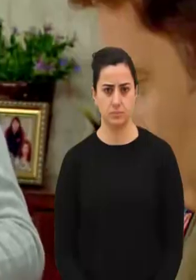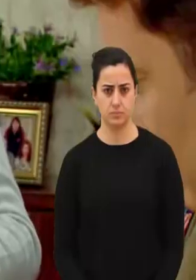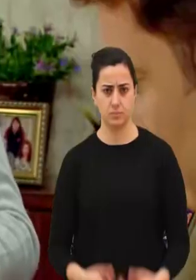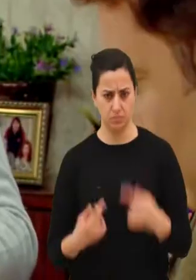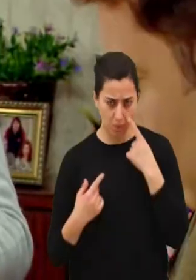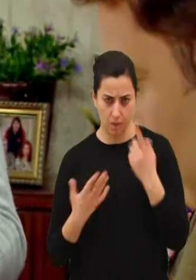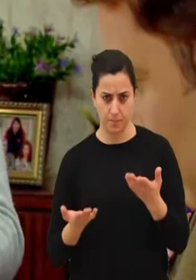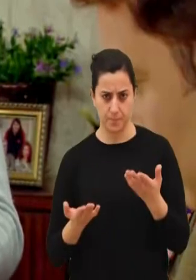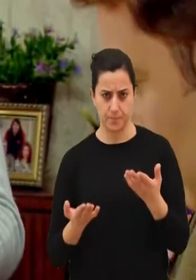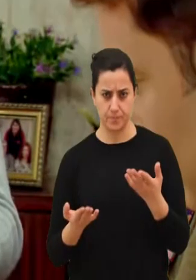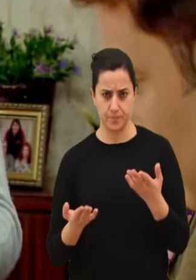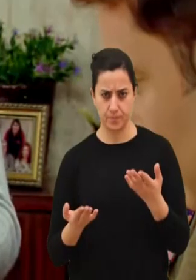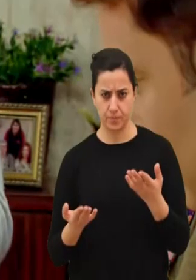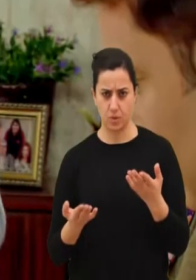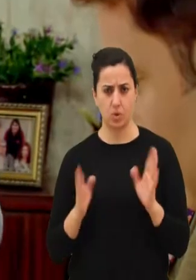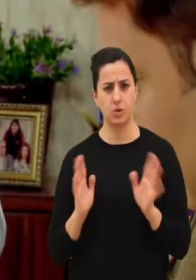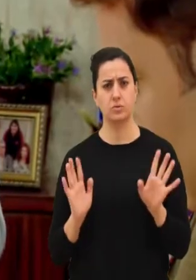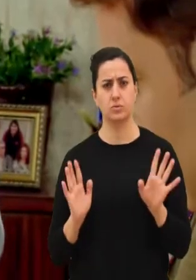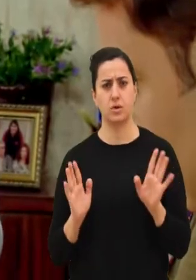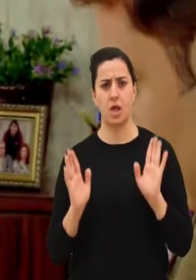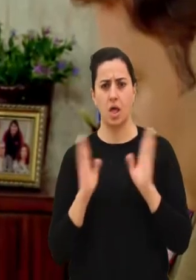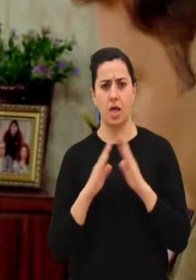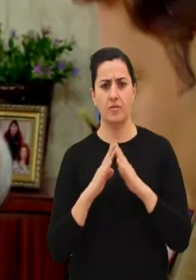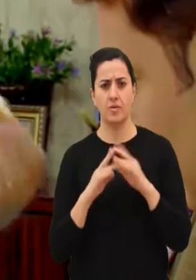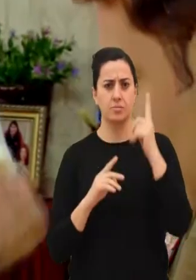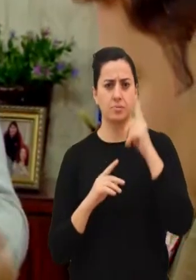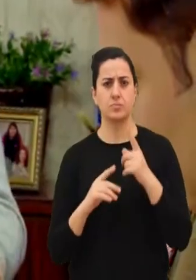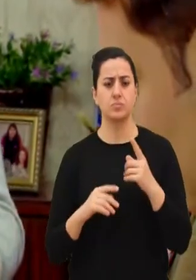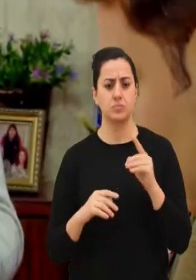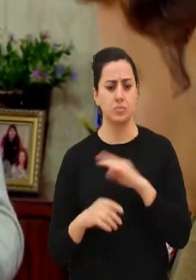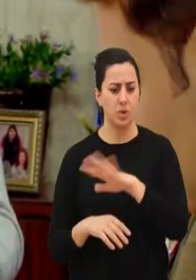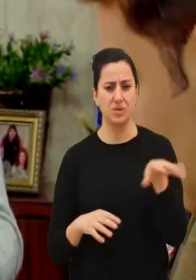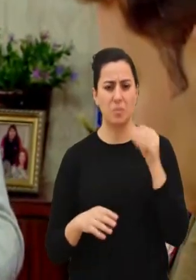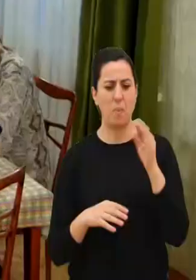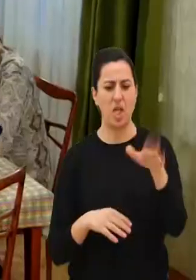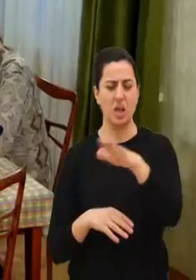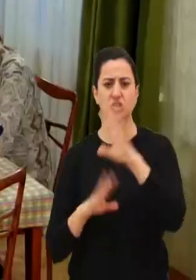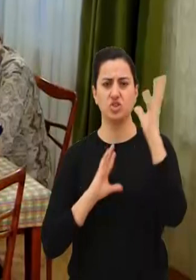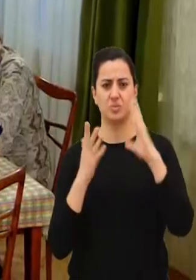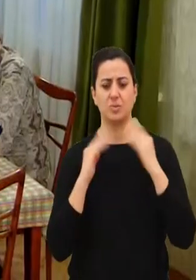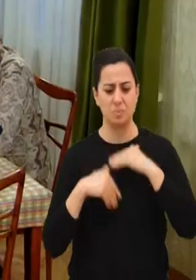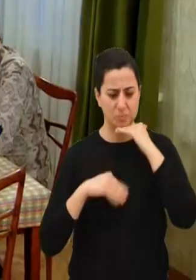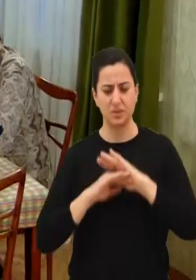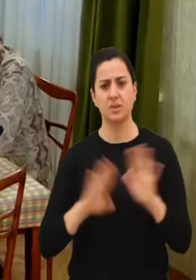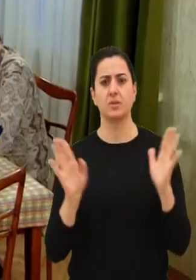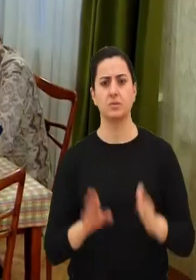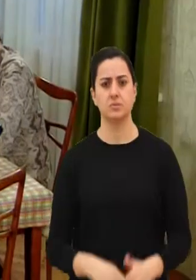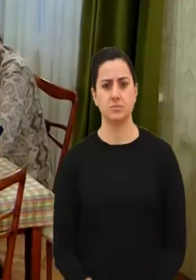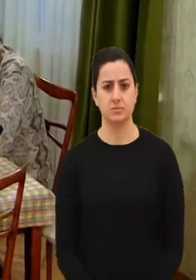Şuraya bak. Ya evde bir salon bebeğiyle uğraşıyorum ben ya. Yeter artık.